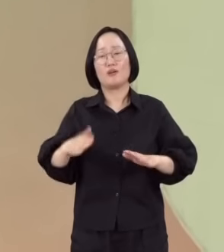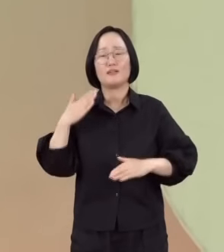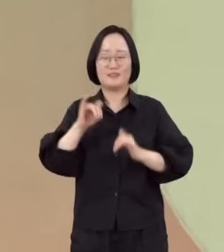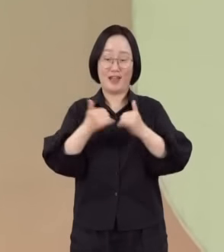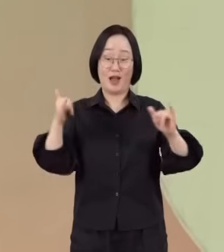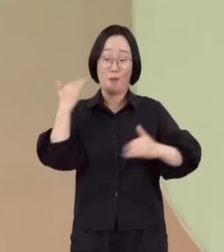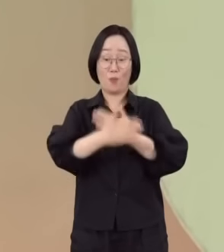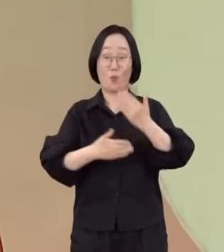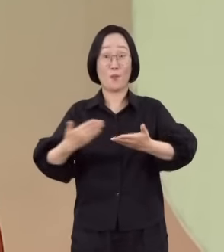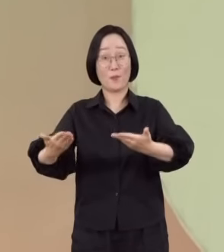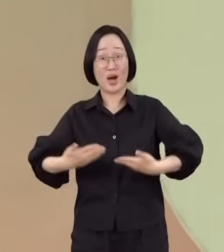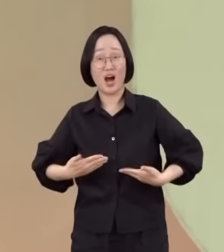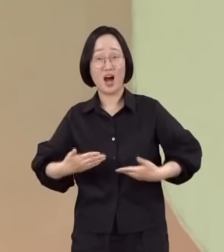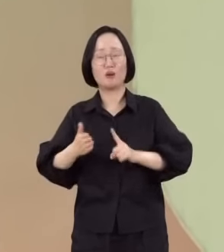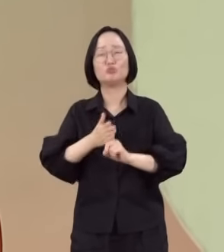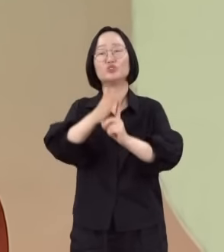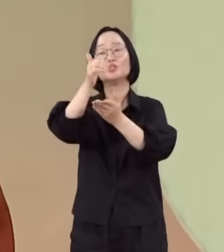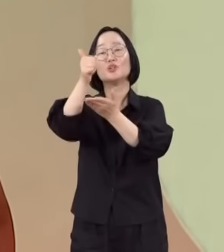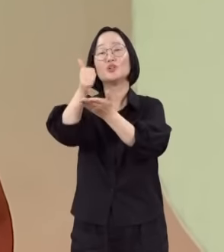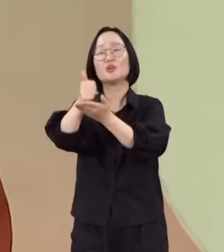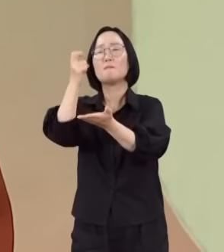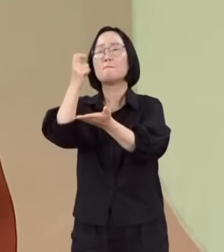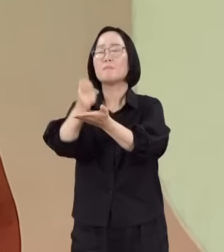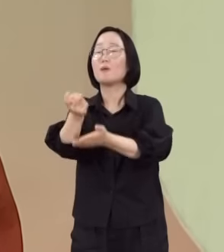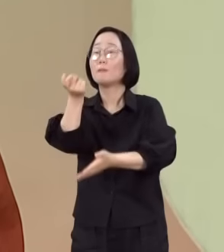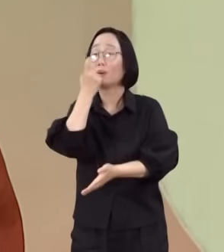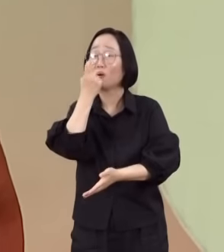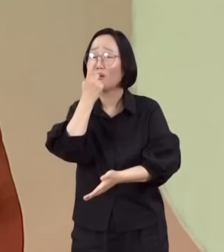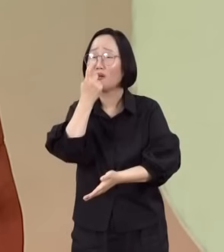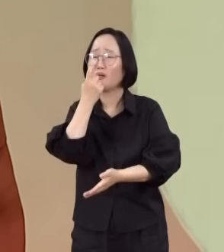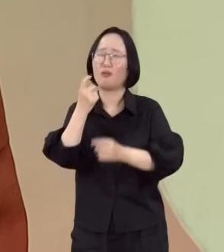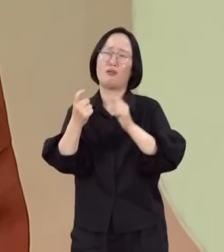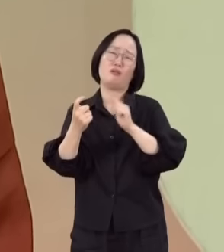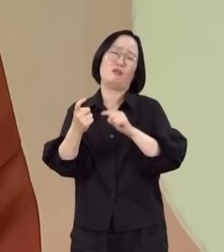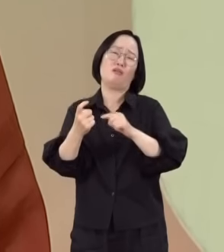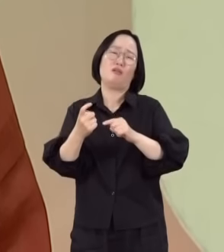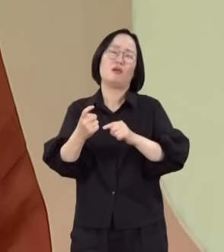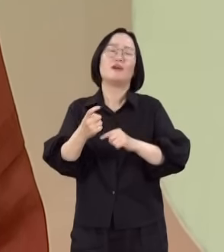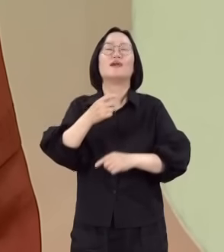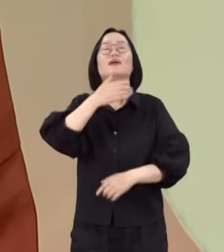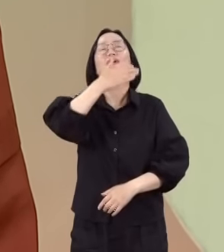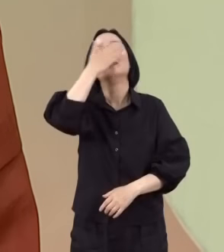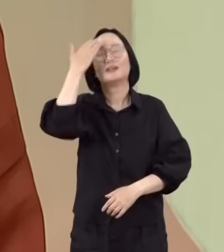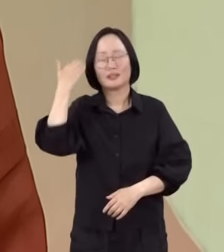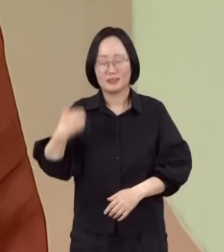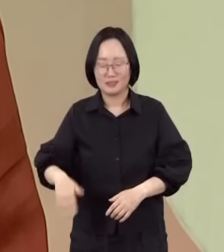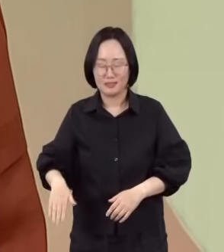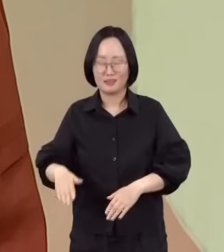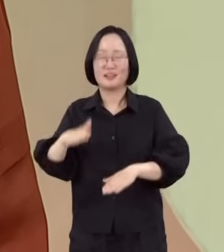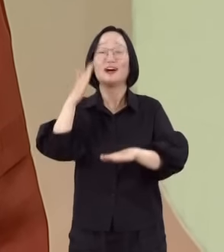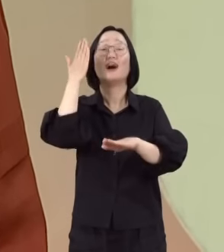법을 만났으니 다행입니다 다행입니다 감사합니다